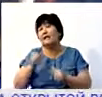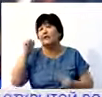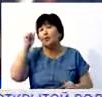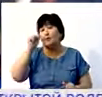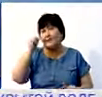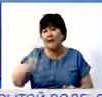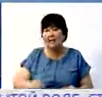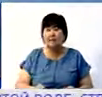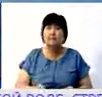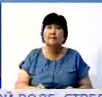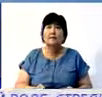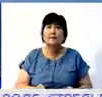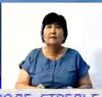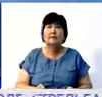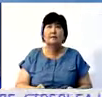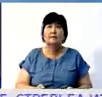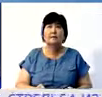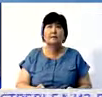Узбекистана.